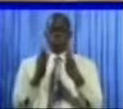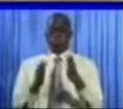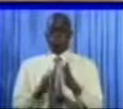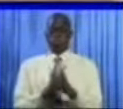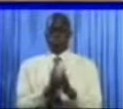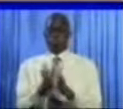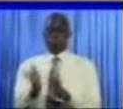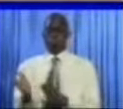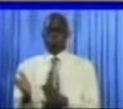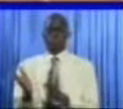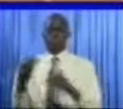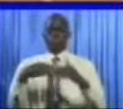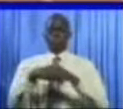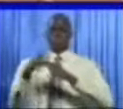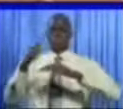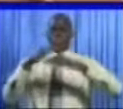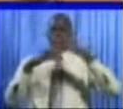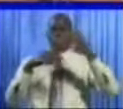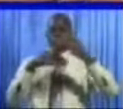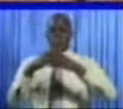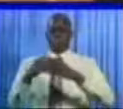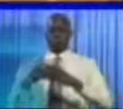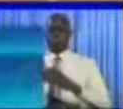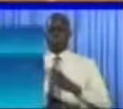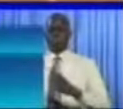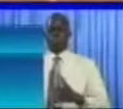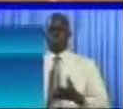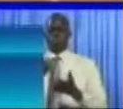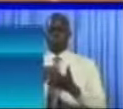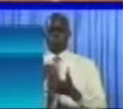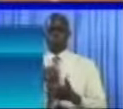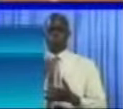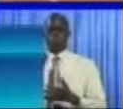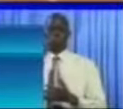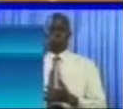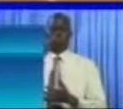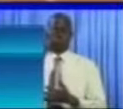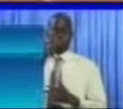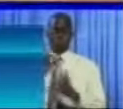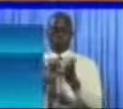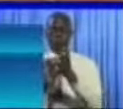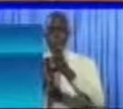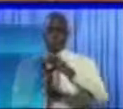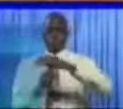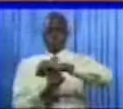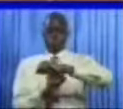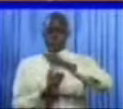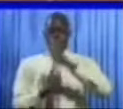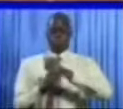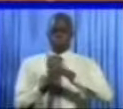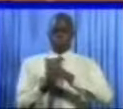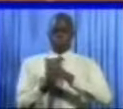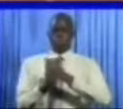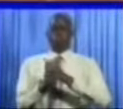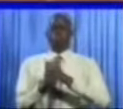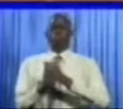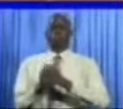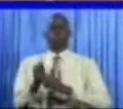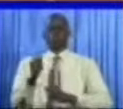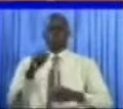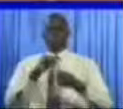trop de virages. Et dans la construction, ils n'ont pas tenu compte justement de la dangerosité de ces virages. Ensuite, ce qui nous a préoccupé